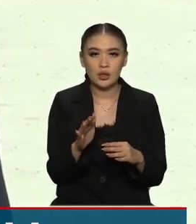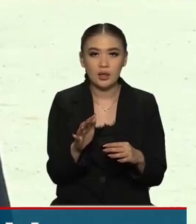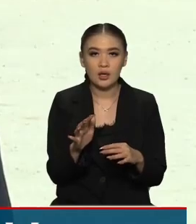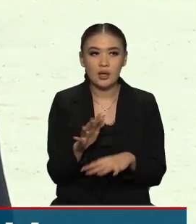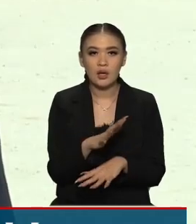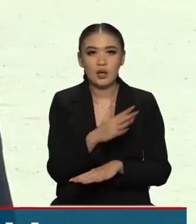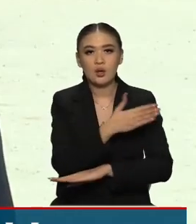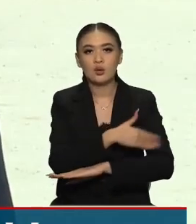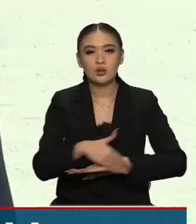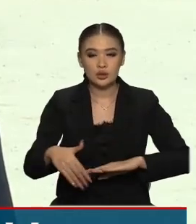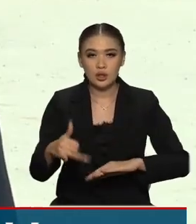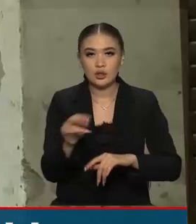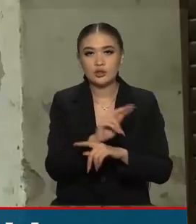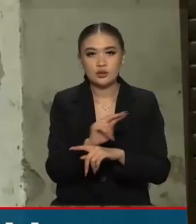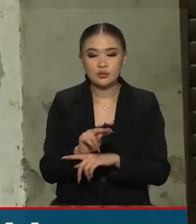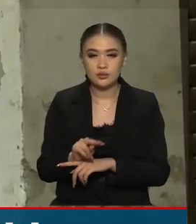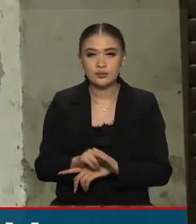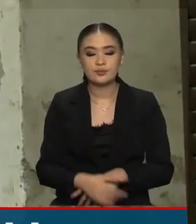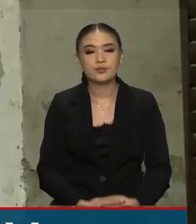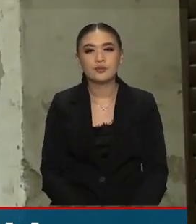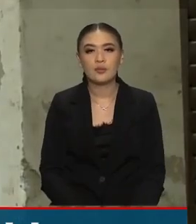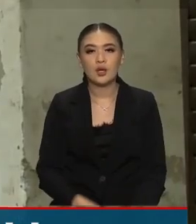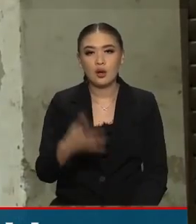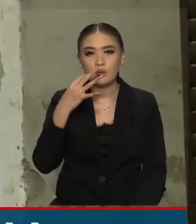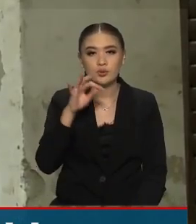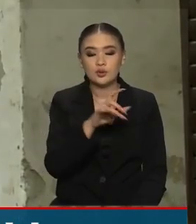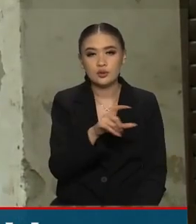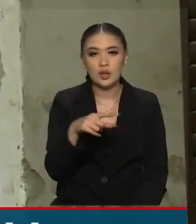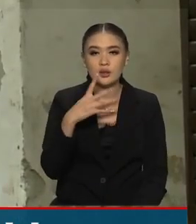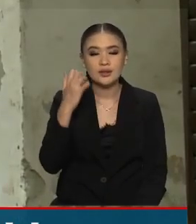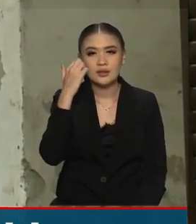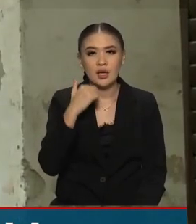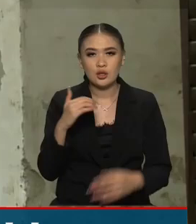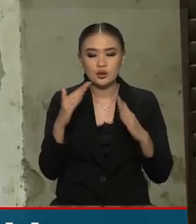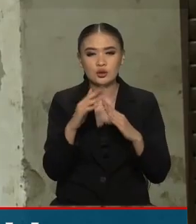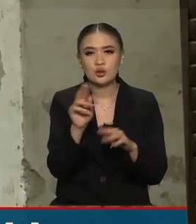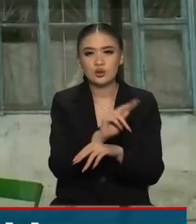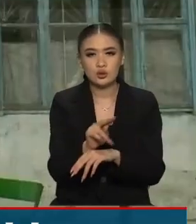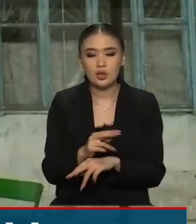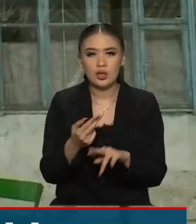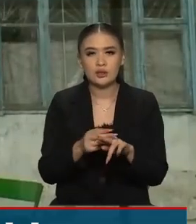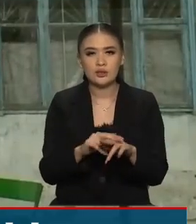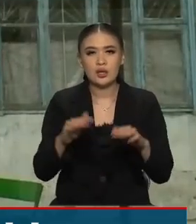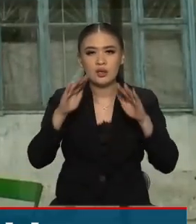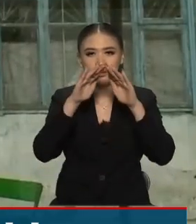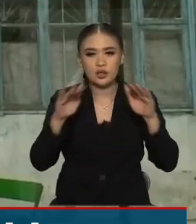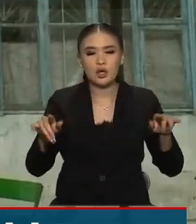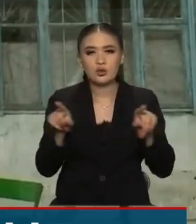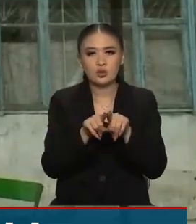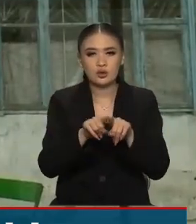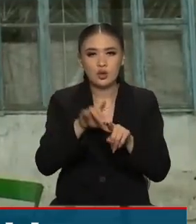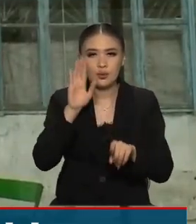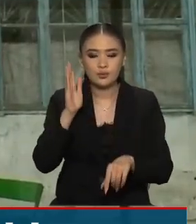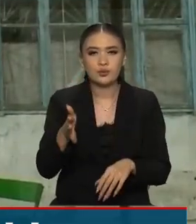ауланың көшесі жөндеу жұмыстары жүргізіліп жатыр. Мамандардың сөзінше ескі үйлерді жөндеу барысында оның шатыры да жаңартылады, сондай-ақ